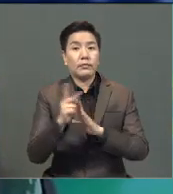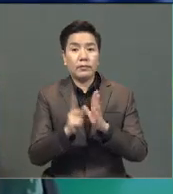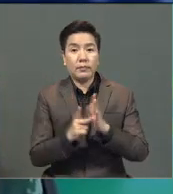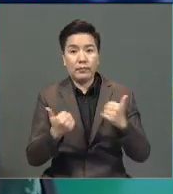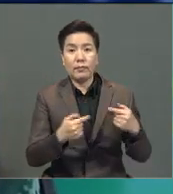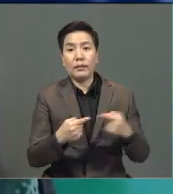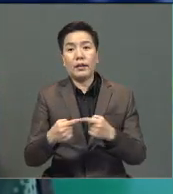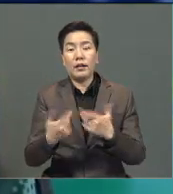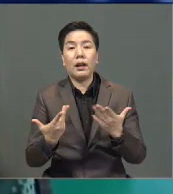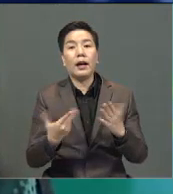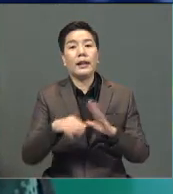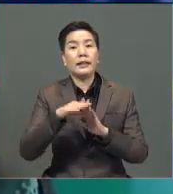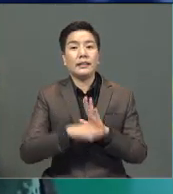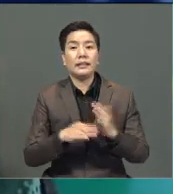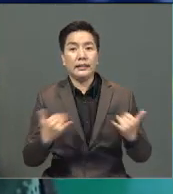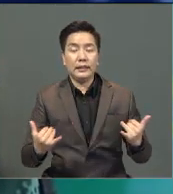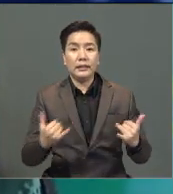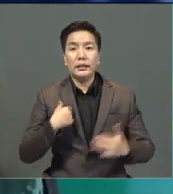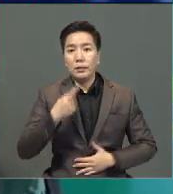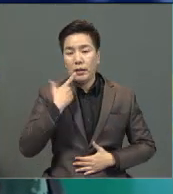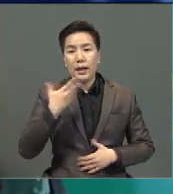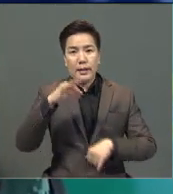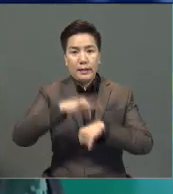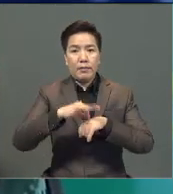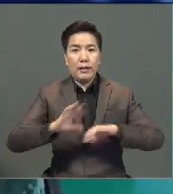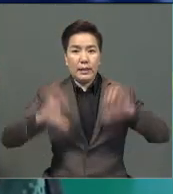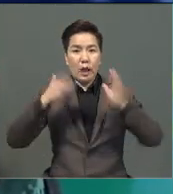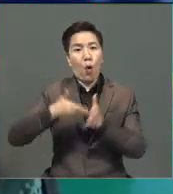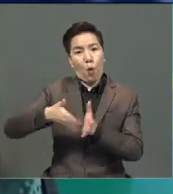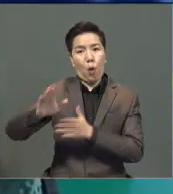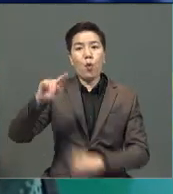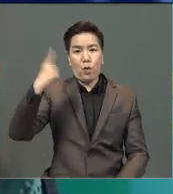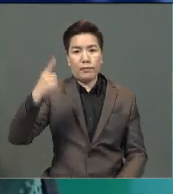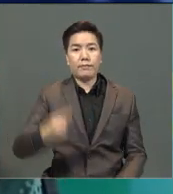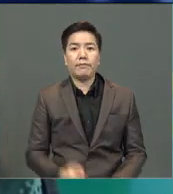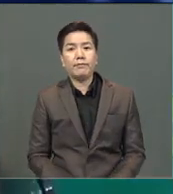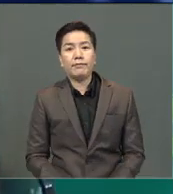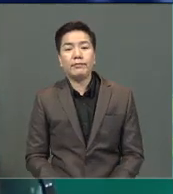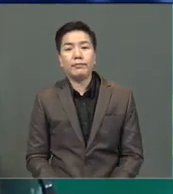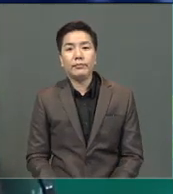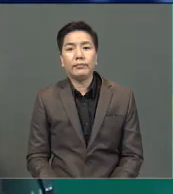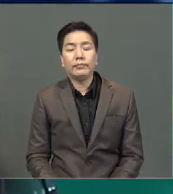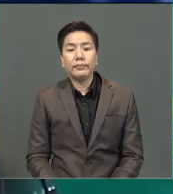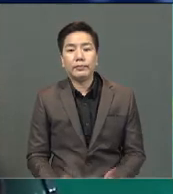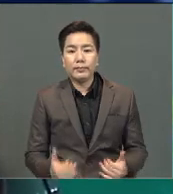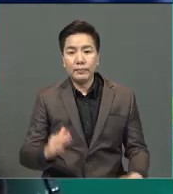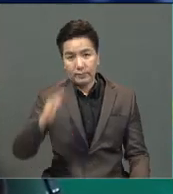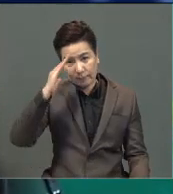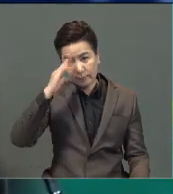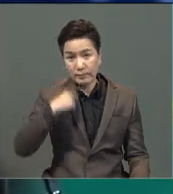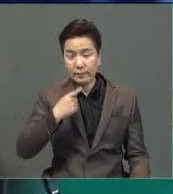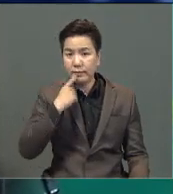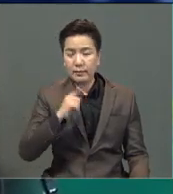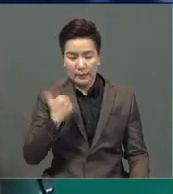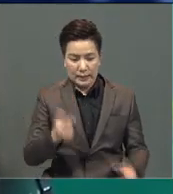ญาบ้านเมืองต่อไปในขั้นต้นก็จะได้ปลดออกจากราชการไว้ก่อนครับ พันเอกเกียรติศักดิ์ก็ย้ำ